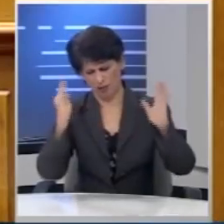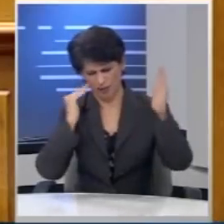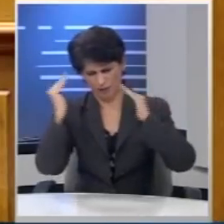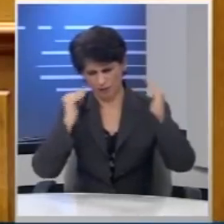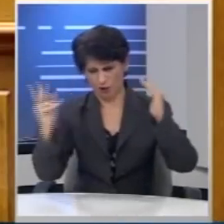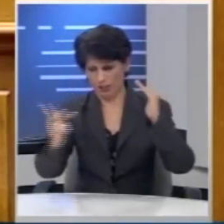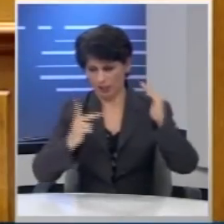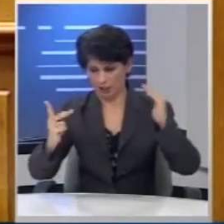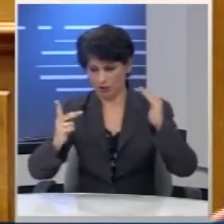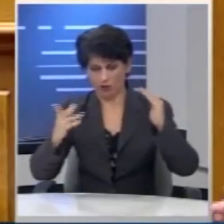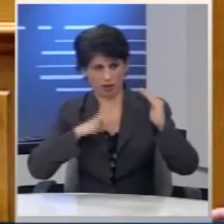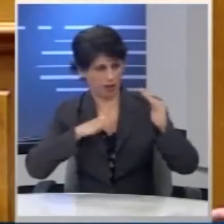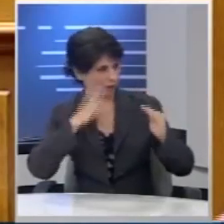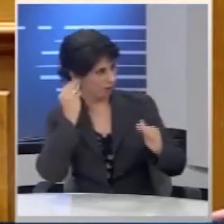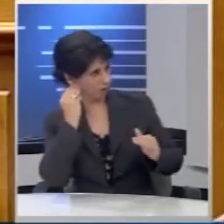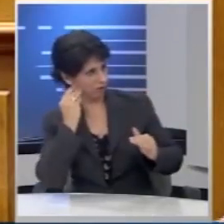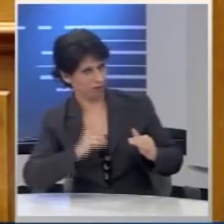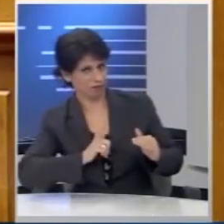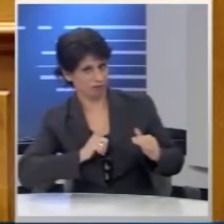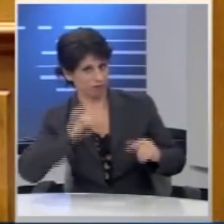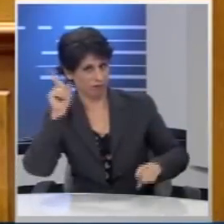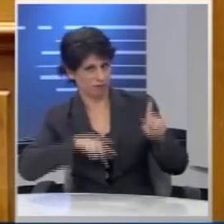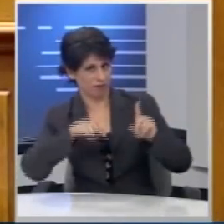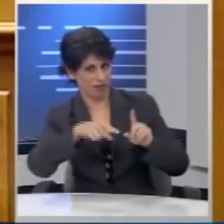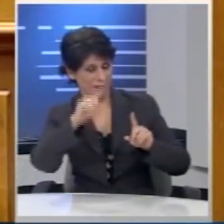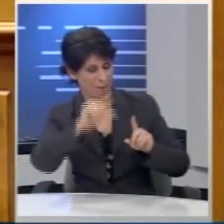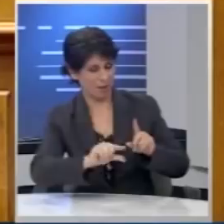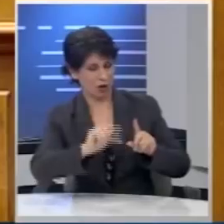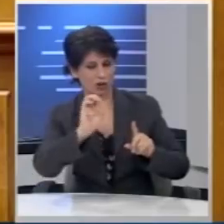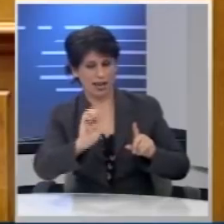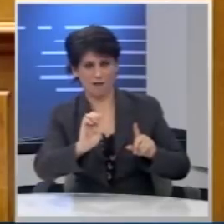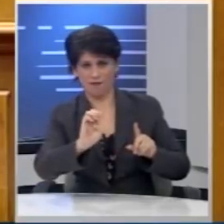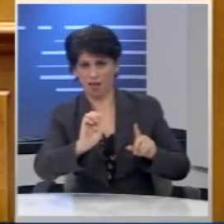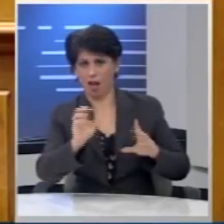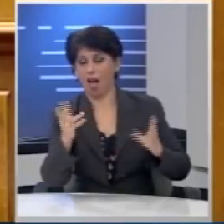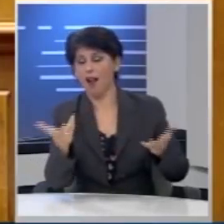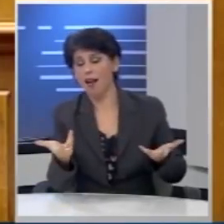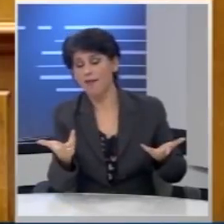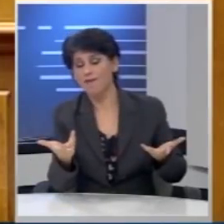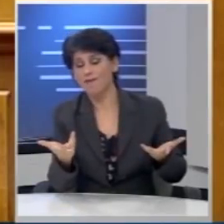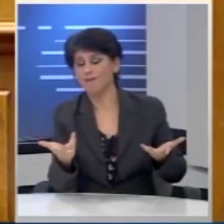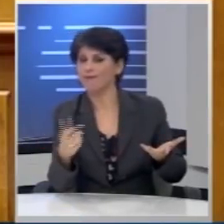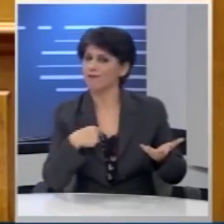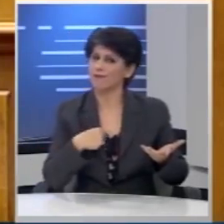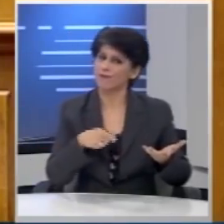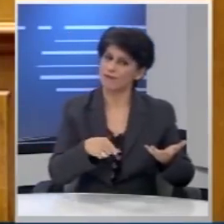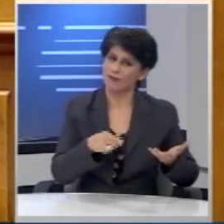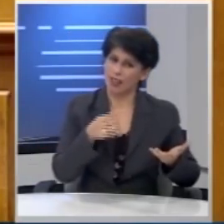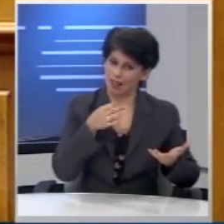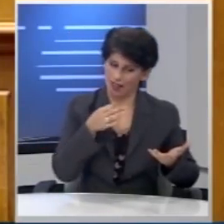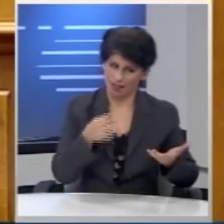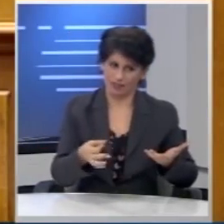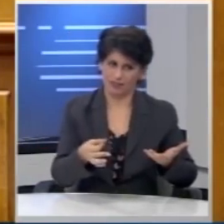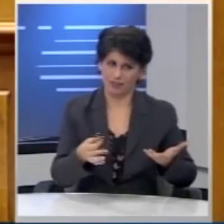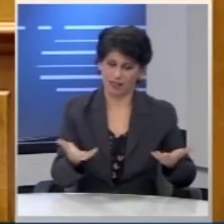σας ακροατήριο περιμένει ορισμένες τέτοιες μειώσεις στον ένφια. Αλλά η τοποθέτηση